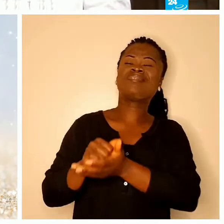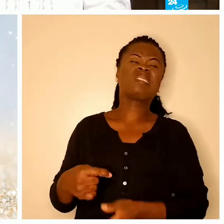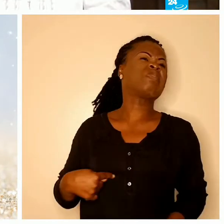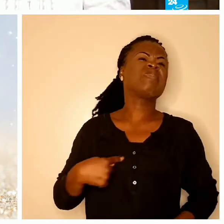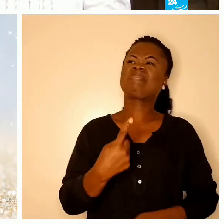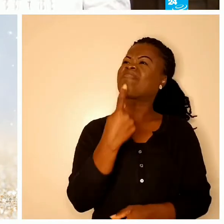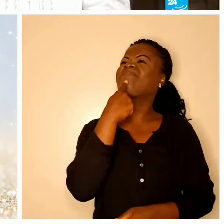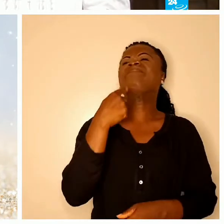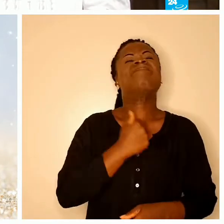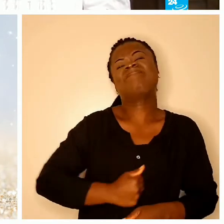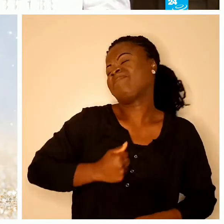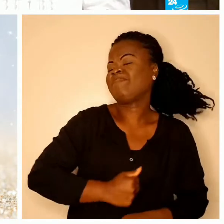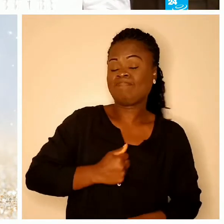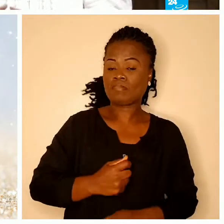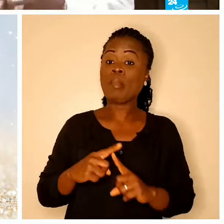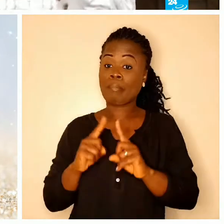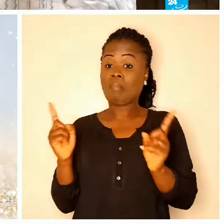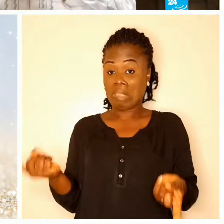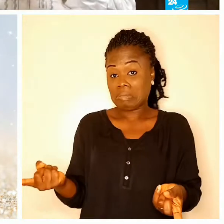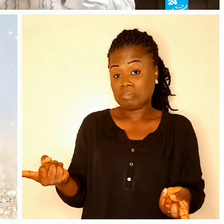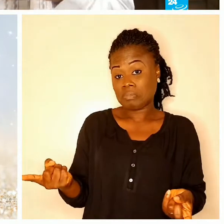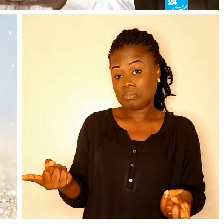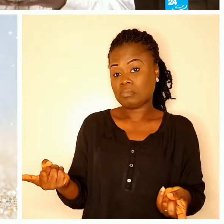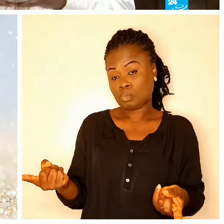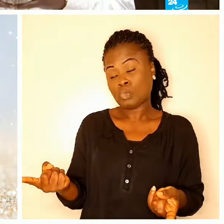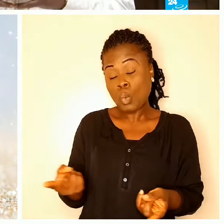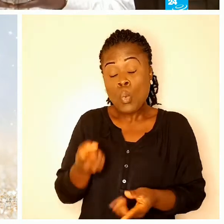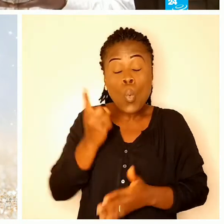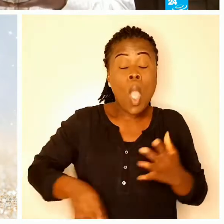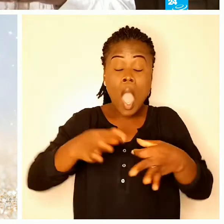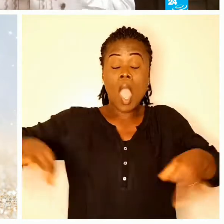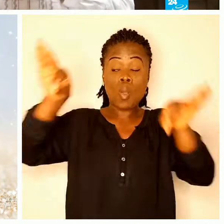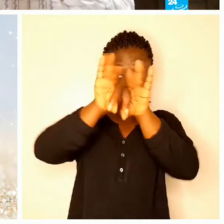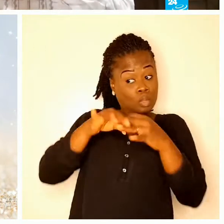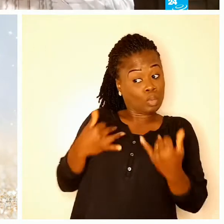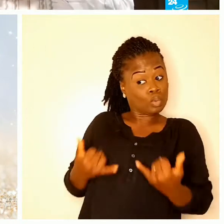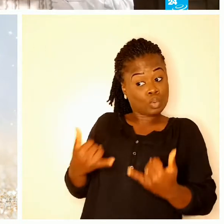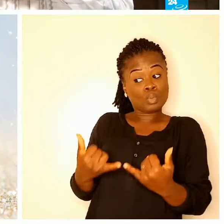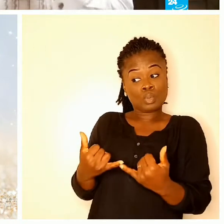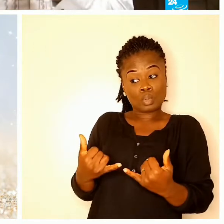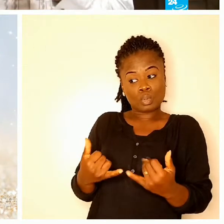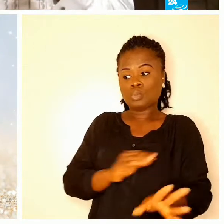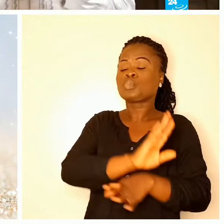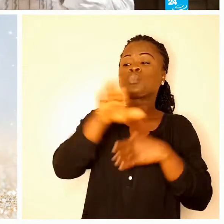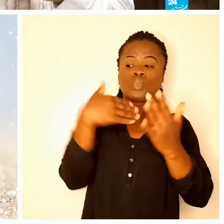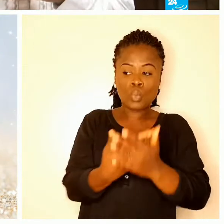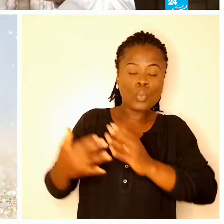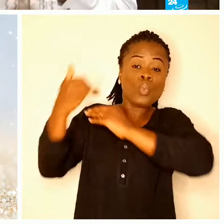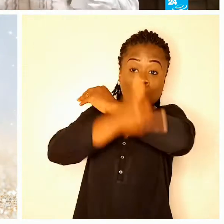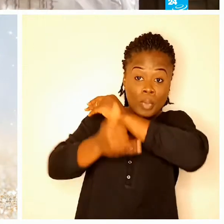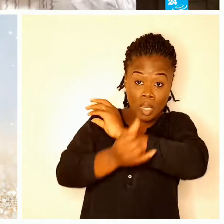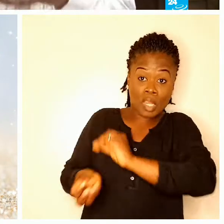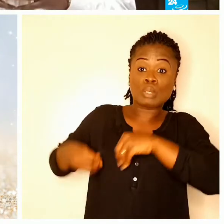suis très désolé. Mais vous savez, ce qui nous importe aujourd'hui, c'est que d'abord tous les pays